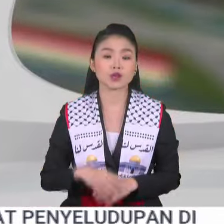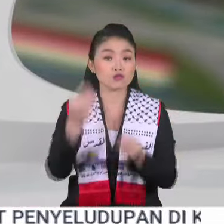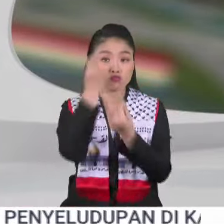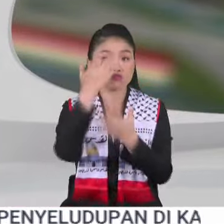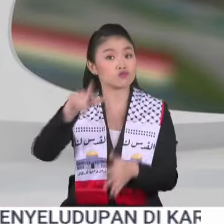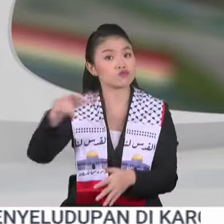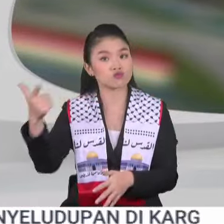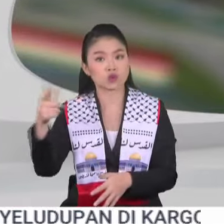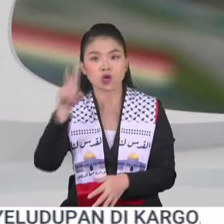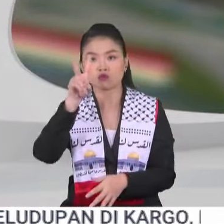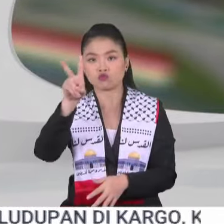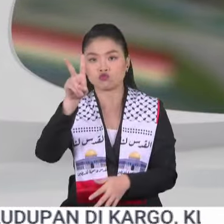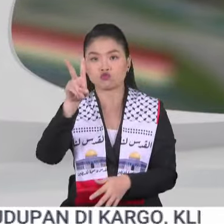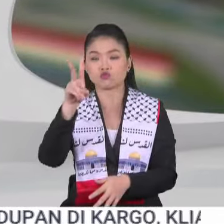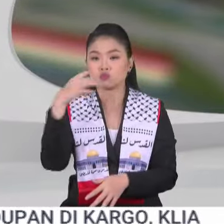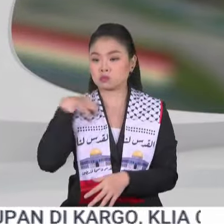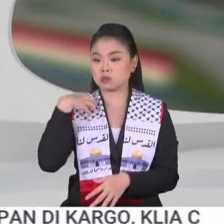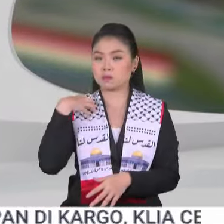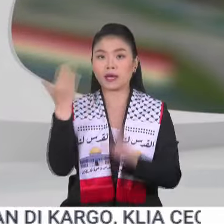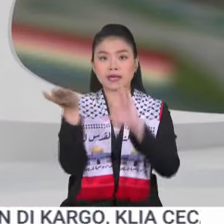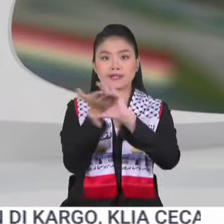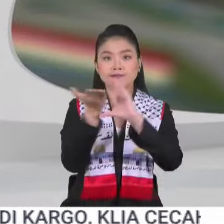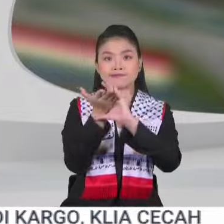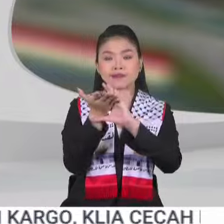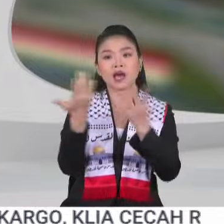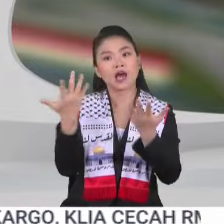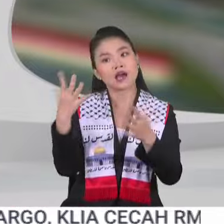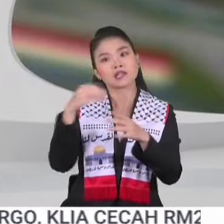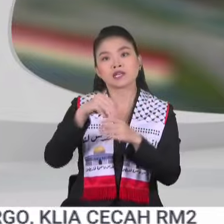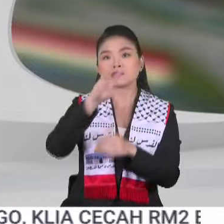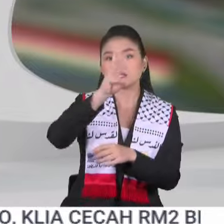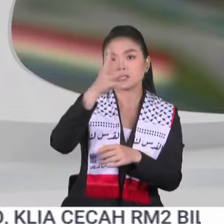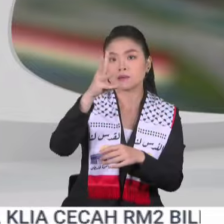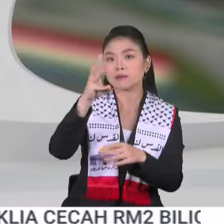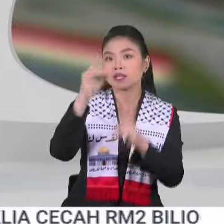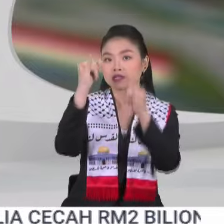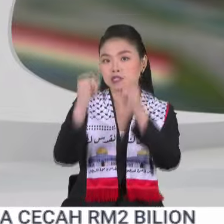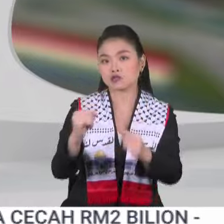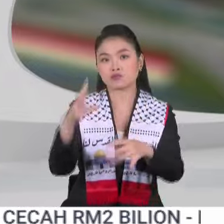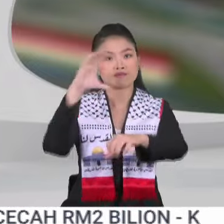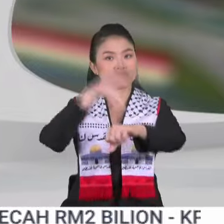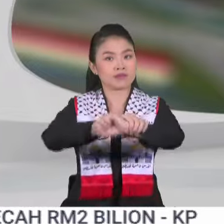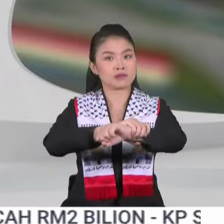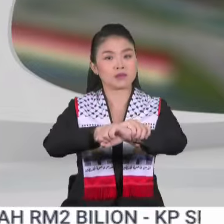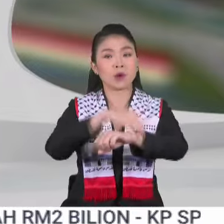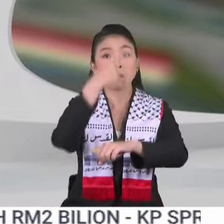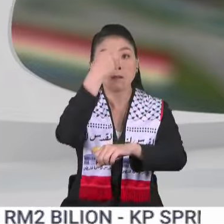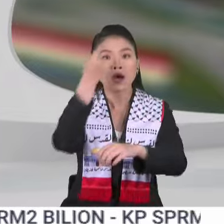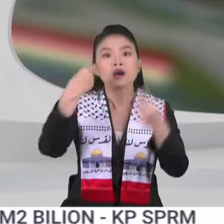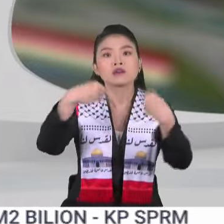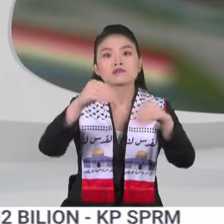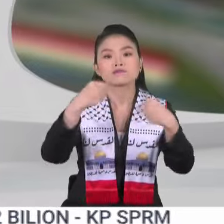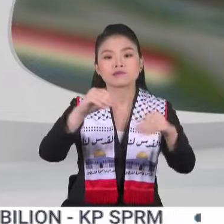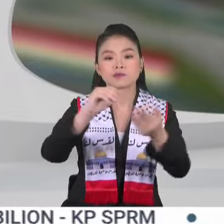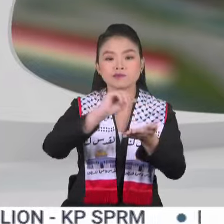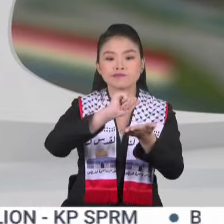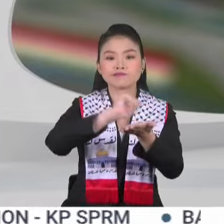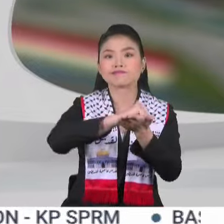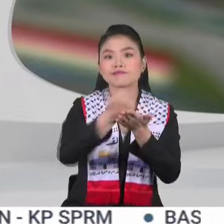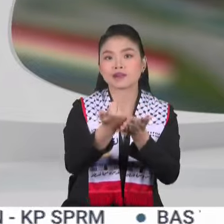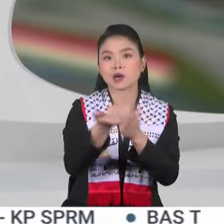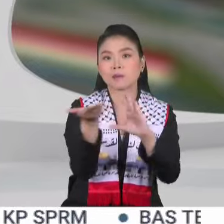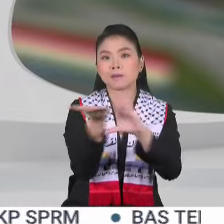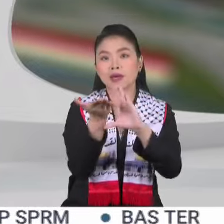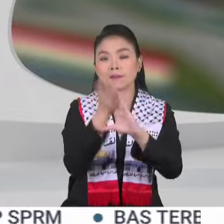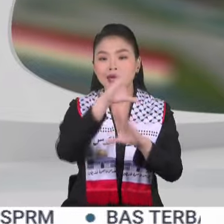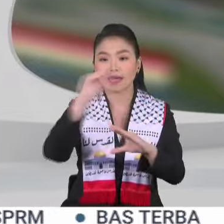Dalam perkembangan lain, dua pegawai bank antara 16 individu ditahan disyaki terlibat dalam sindiket jual beli akaun bank dan pengedaran kad